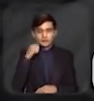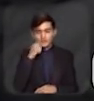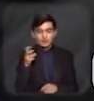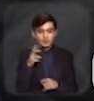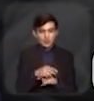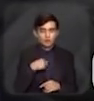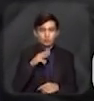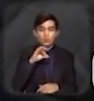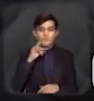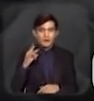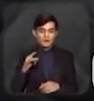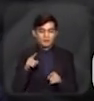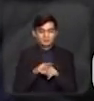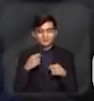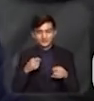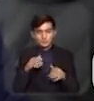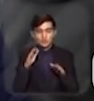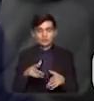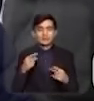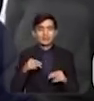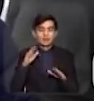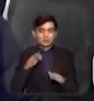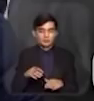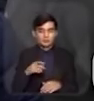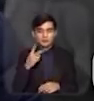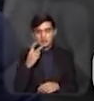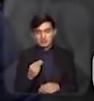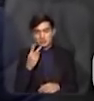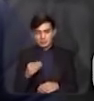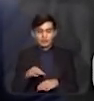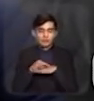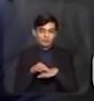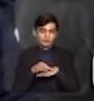Қайда қоямыз табарымызды? Табар қоямыз дегенім. Бір екі күн ана жақтан тасып, сайып қатып.